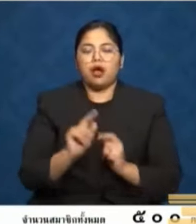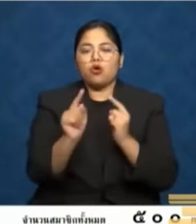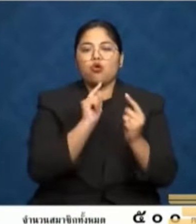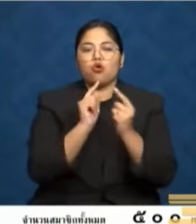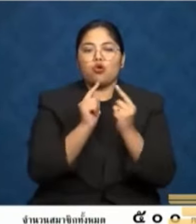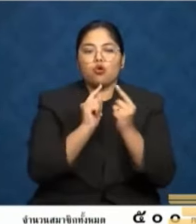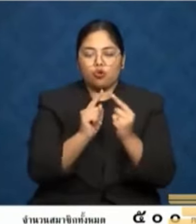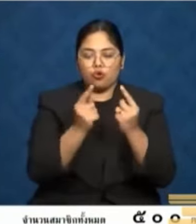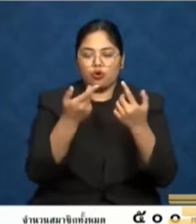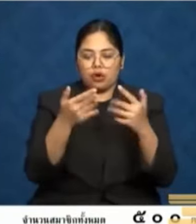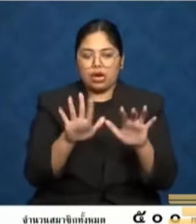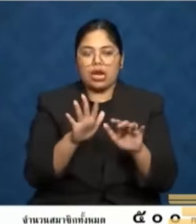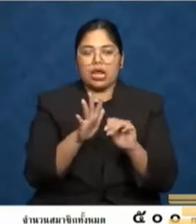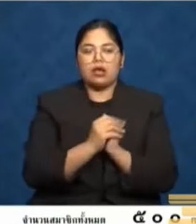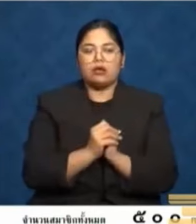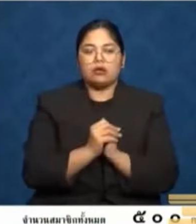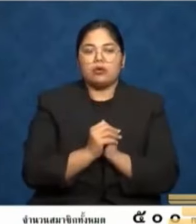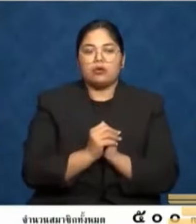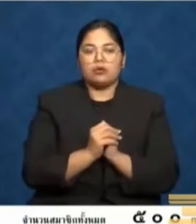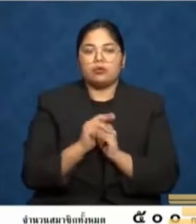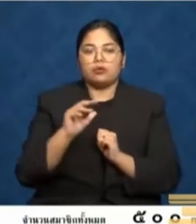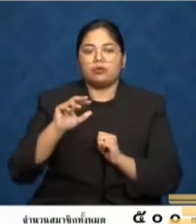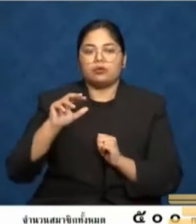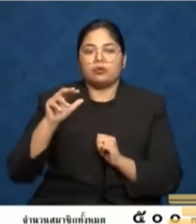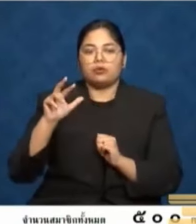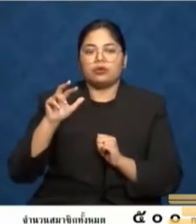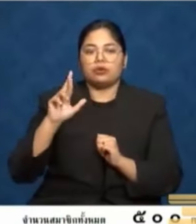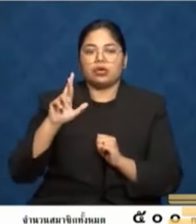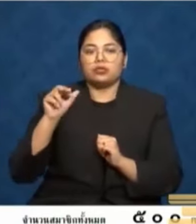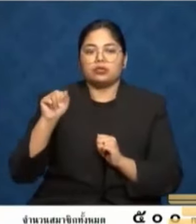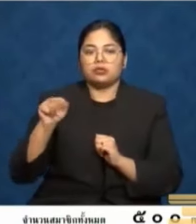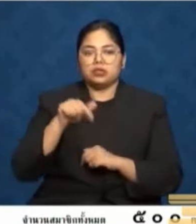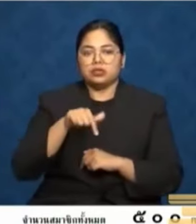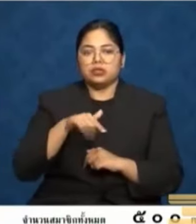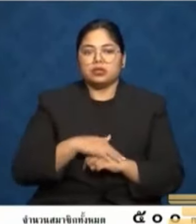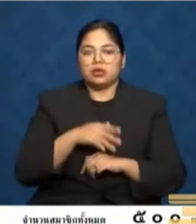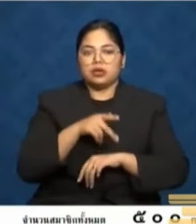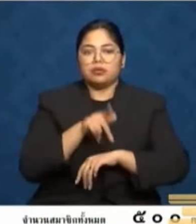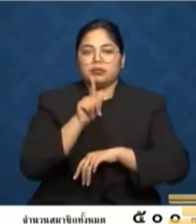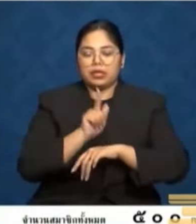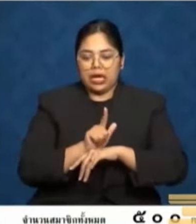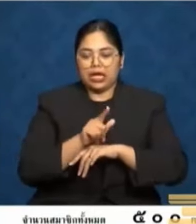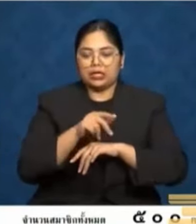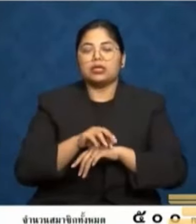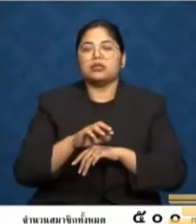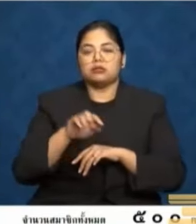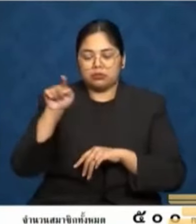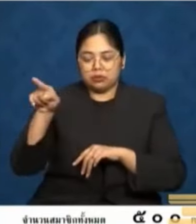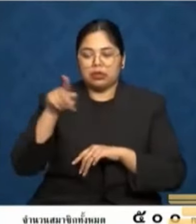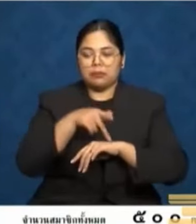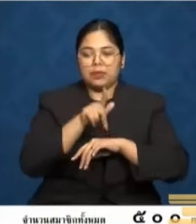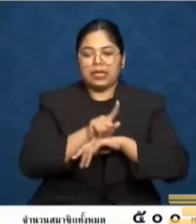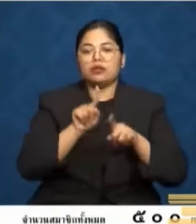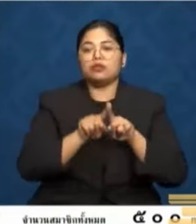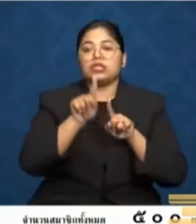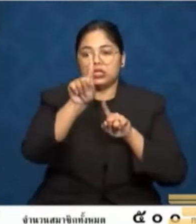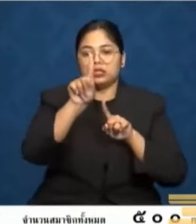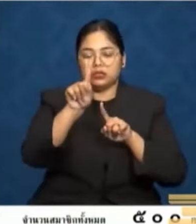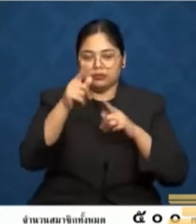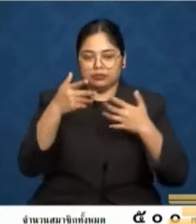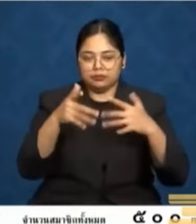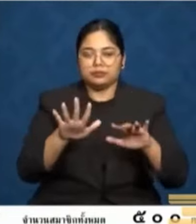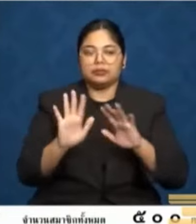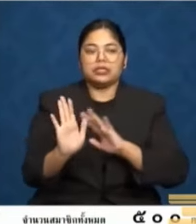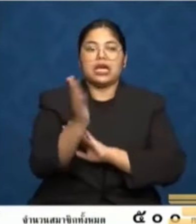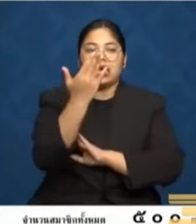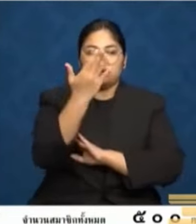คุยไว้ในสภาแห่งนี้ว่าผมตอนเช้าท่านลองพิเชษฐนั่งเป็นประธานอยู่บนบัลลังก์ผมก็เลยไม่อยากจะถามเพราะว่า